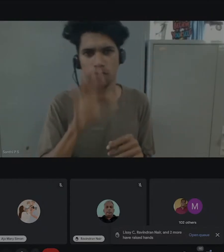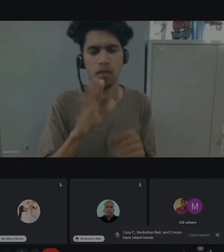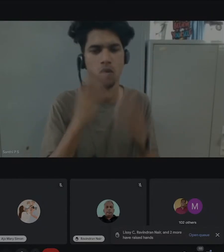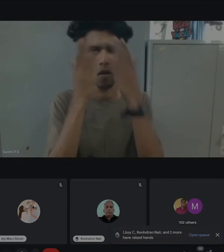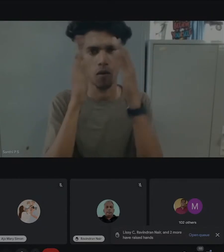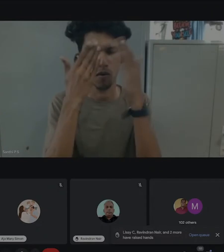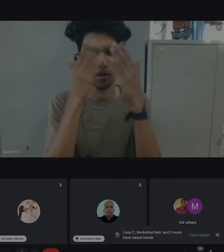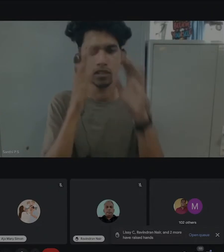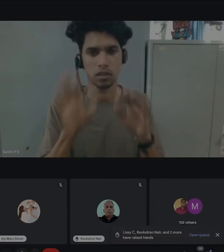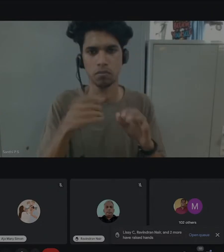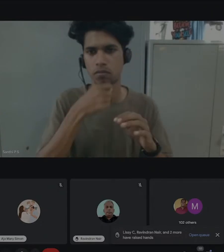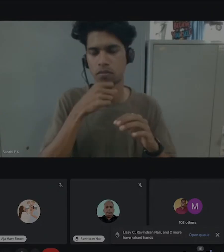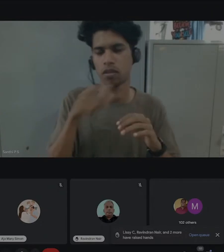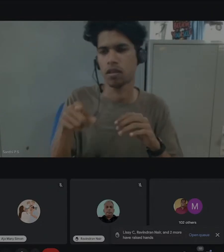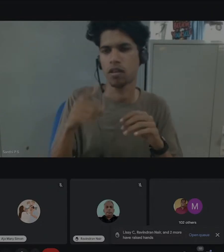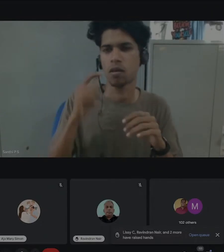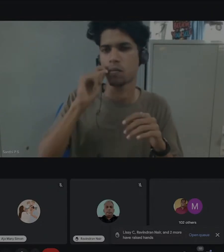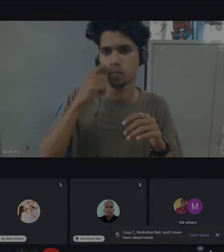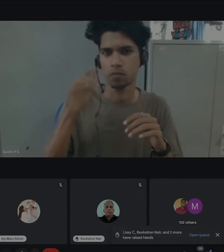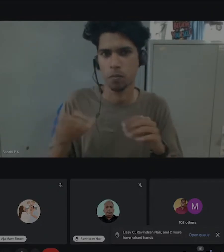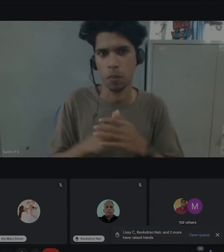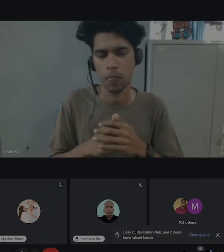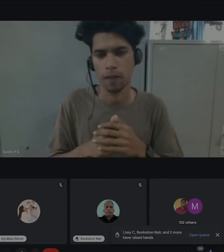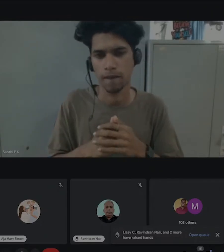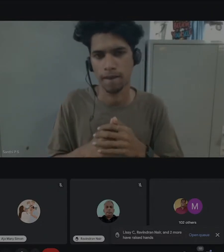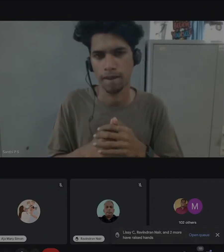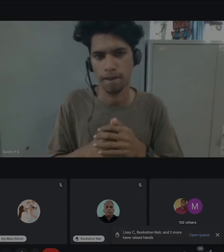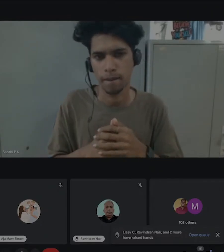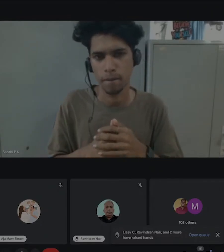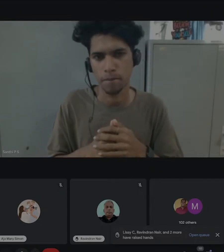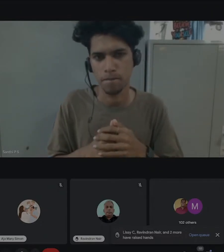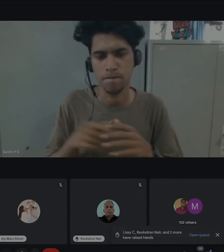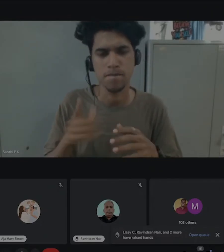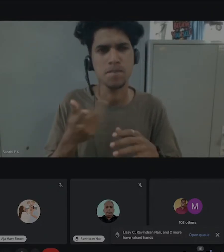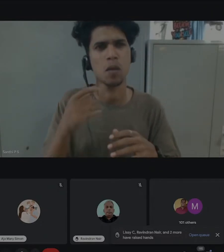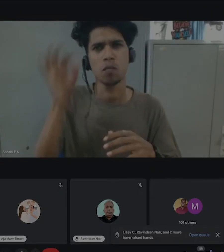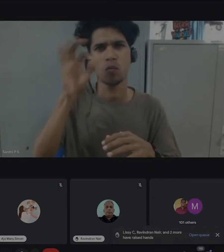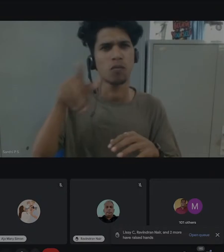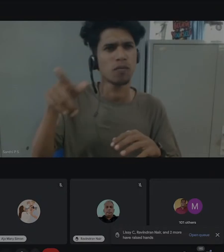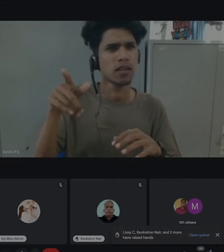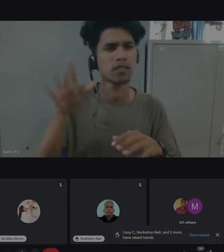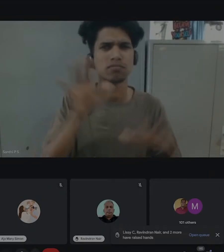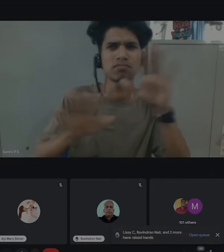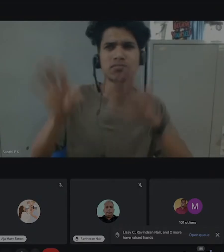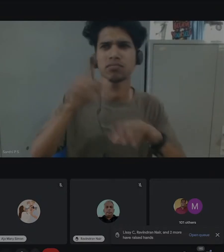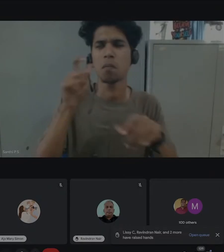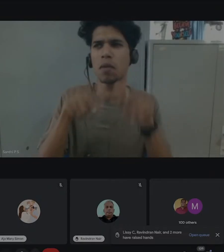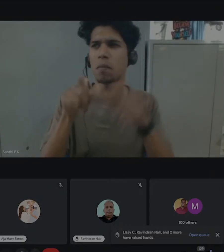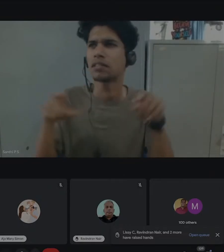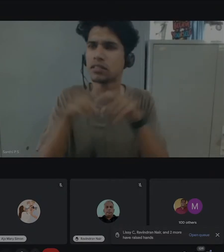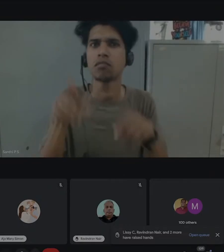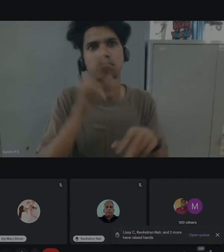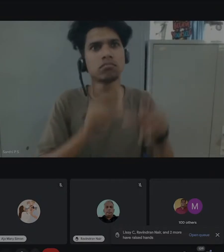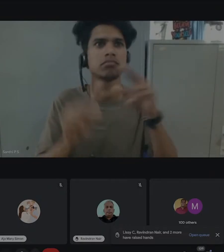ഒരു ആൺകുട്ടി കാർട്ടൂൺ കഥാപാത്രങ്ങളെ പോലെയാണ് സംസാരിക്കുന്നത്. ഇത് കറക്റ്റ് ചെയ്യാൻ എന്താണ് വഴി?